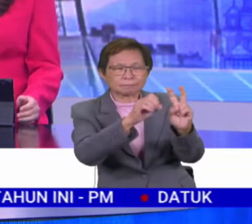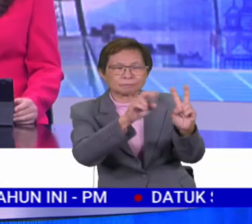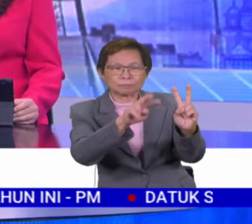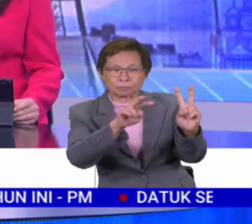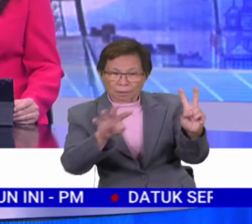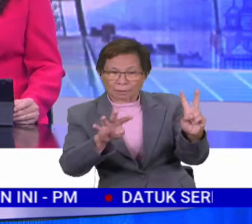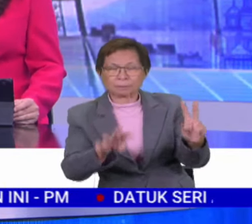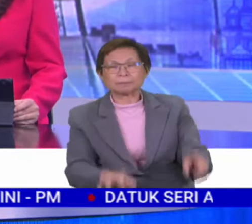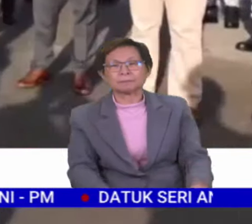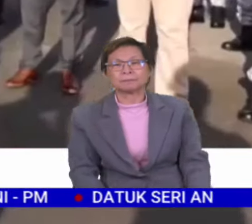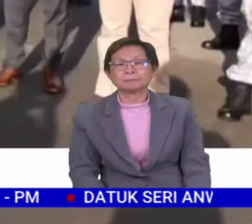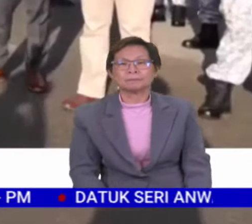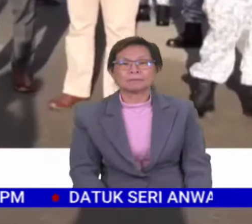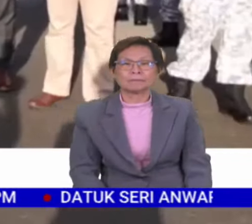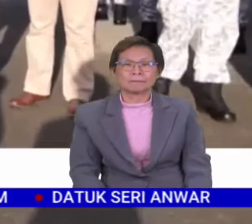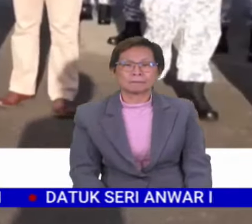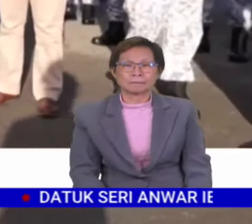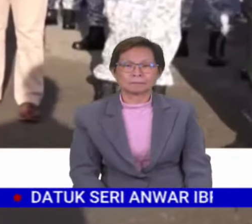2024.